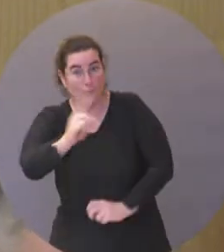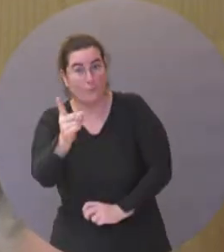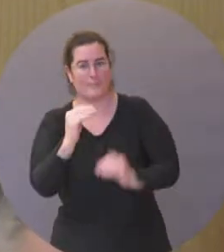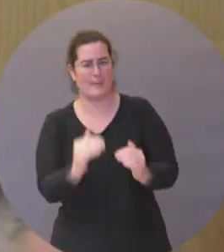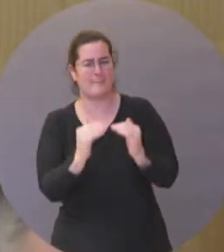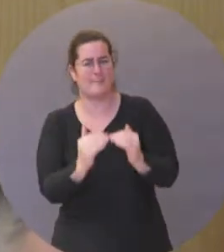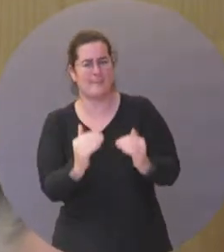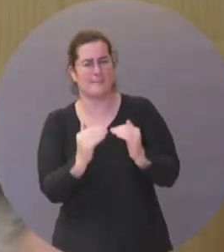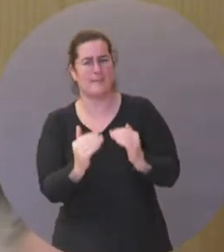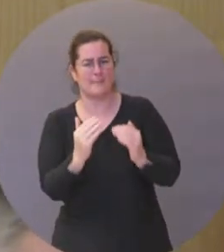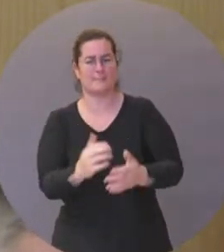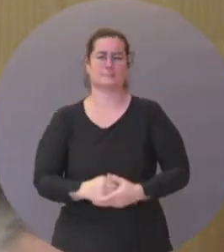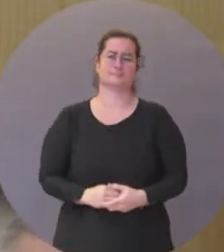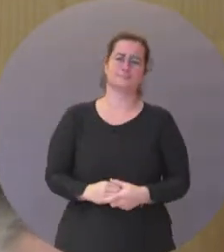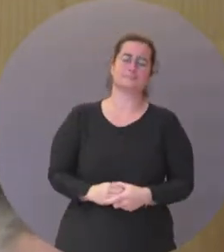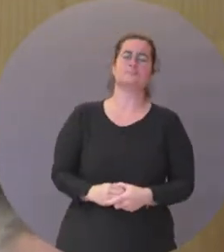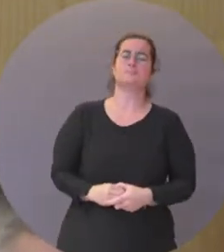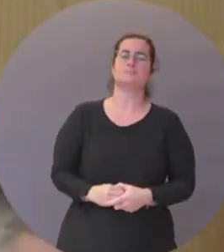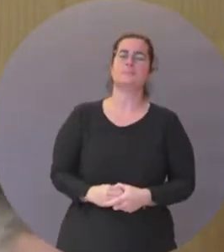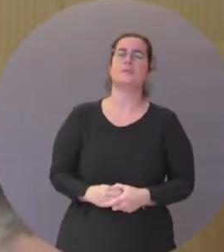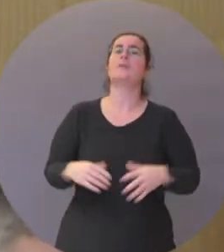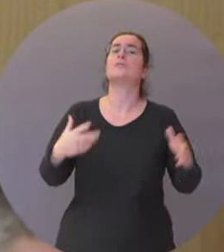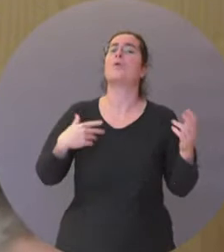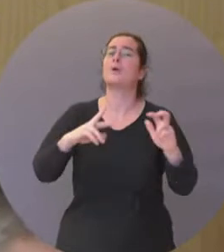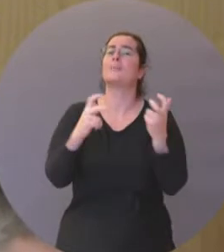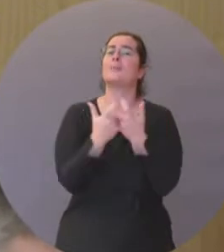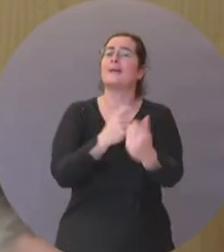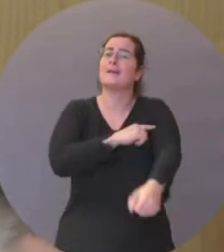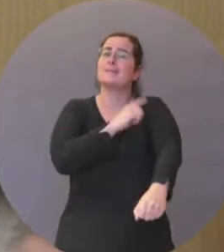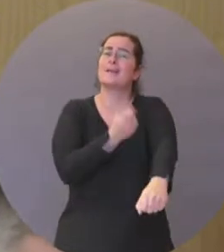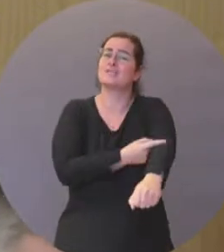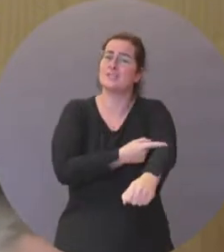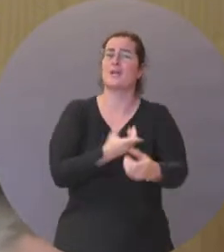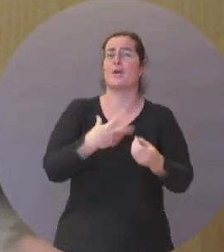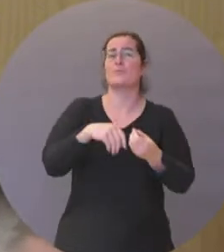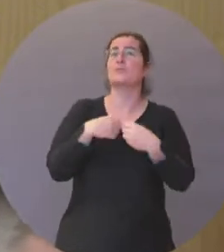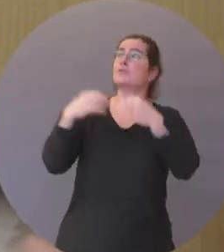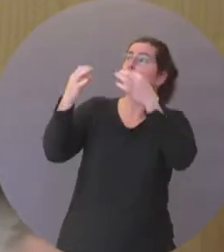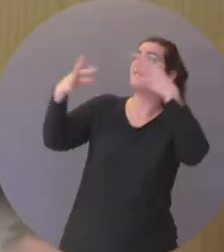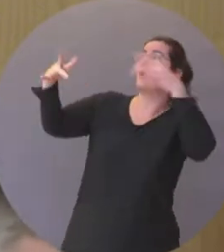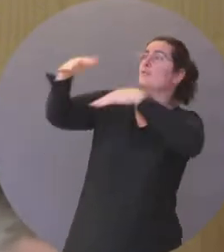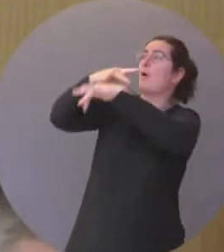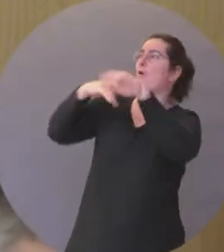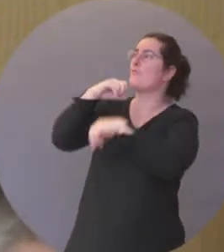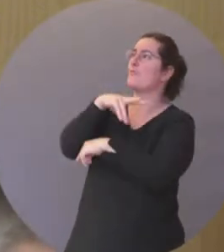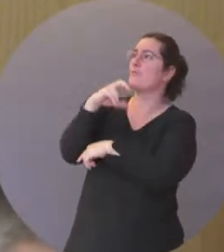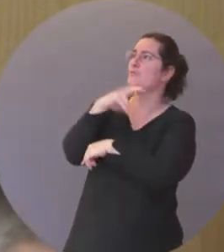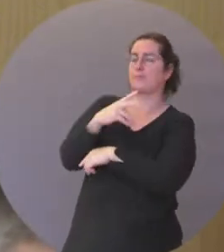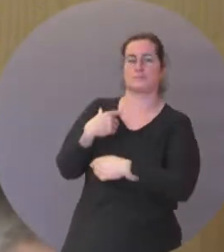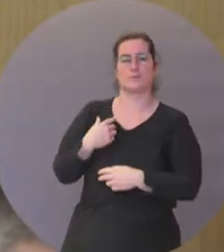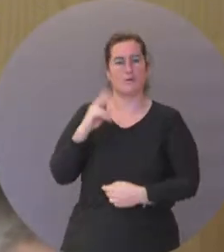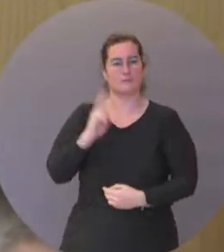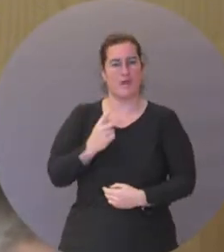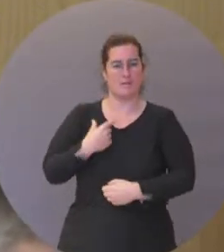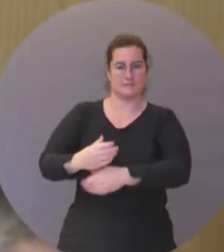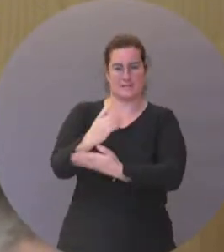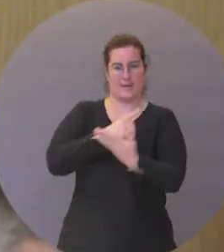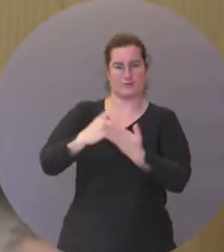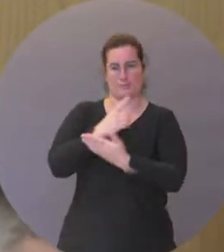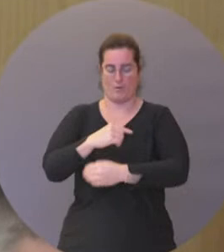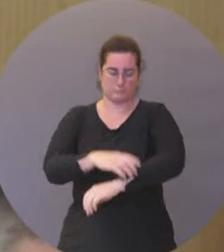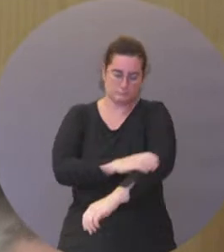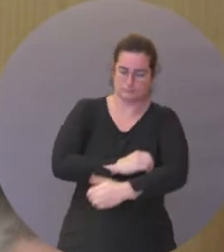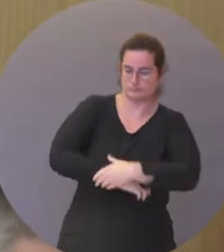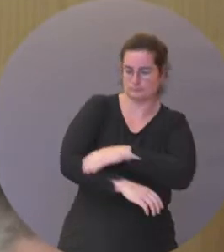dans un contexte de renchérissement des coûts de l'énergie et d'urgence environnementale environnemental le département de la Seine-Maritime a également